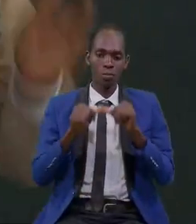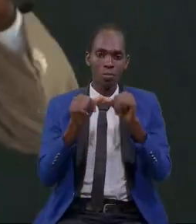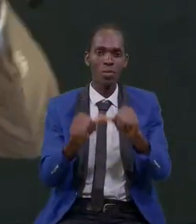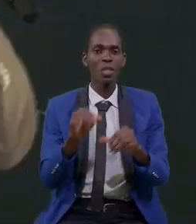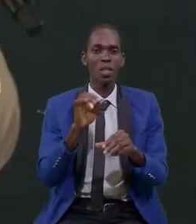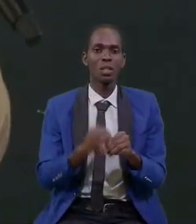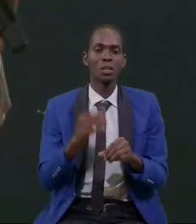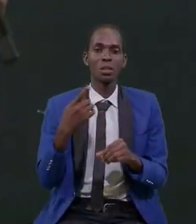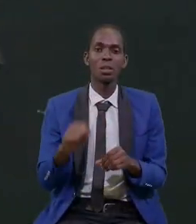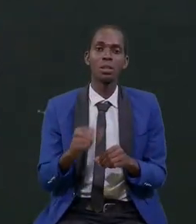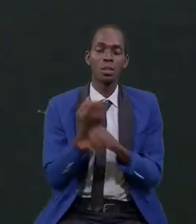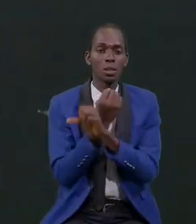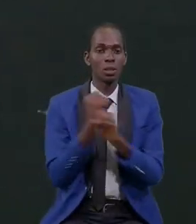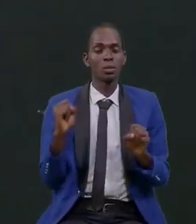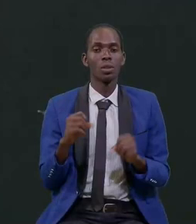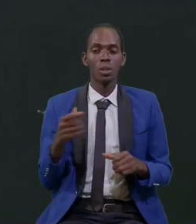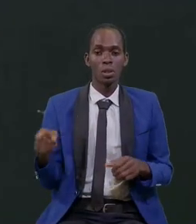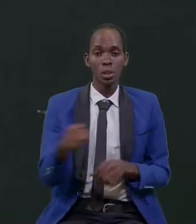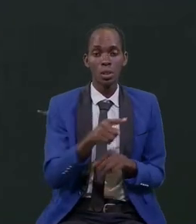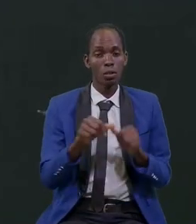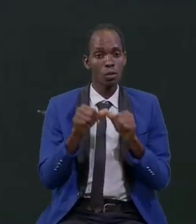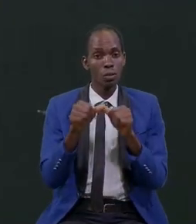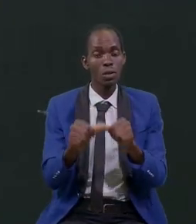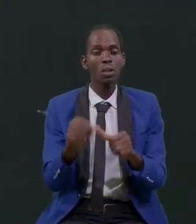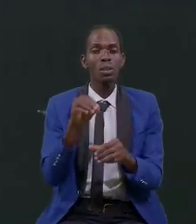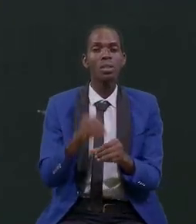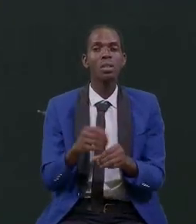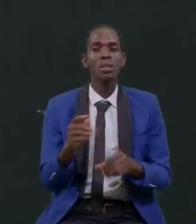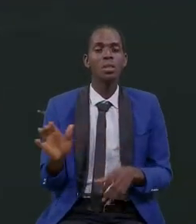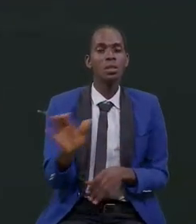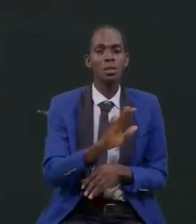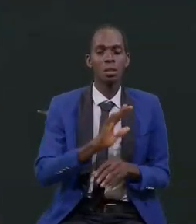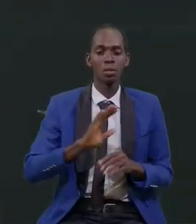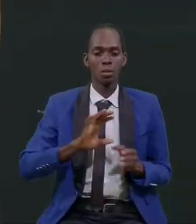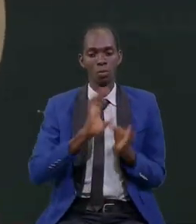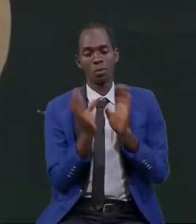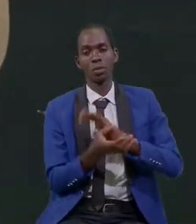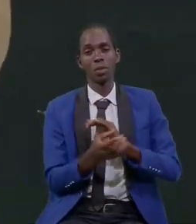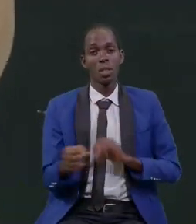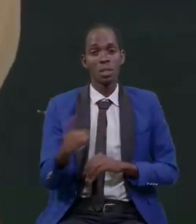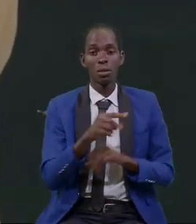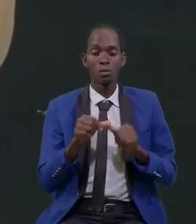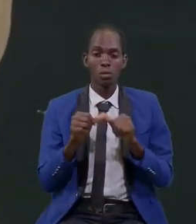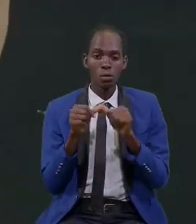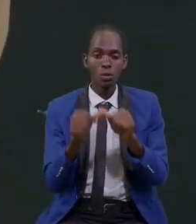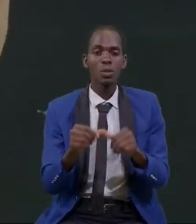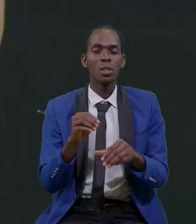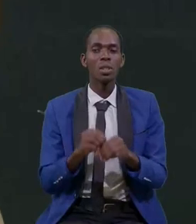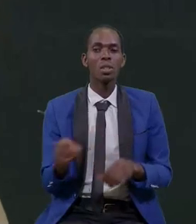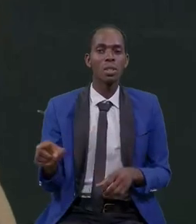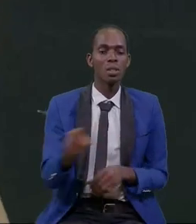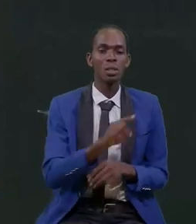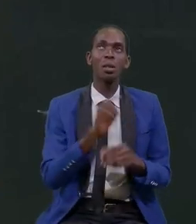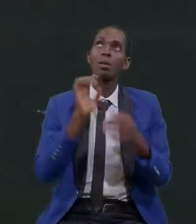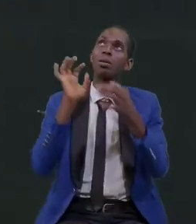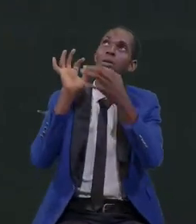dans le salut. Ils ont continué, persévéré dans leur conversion. Ils ont persévéré dans leur